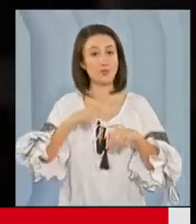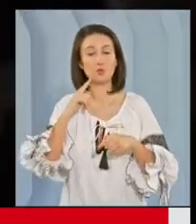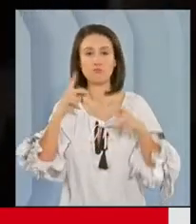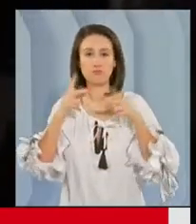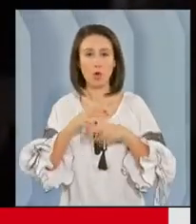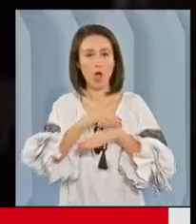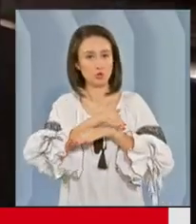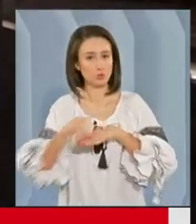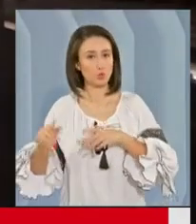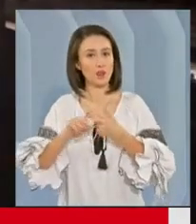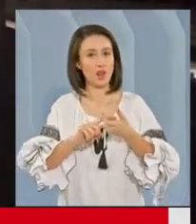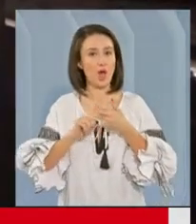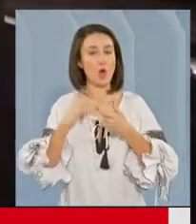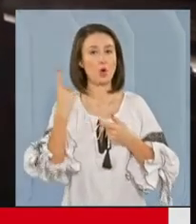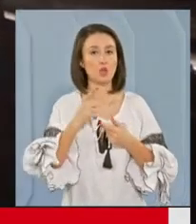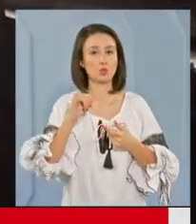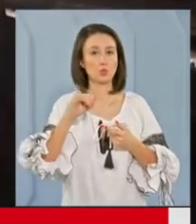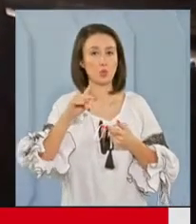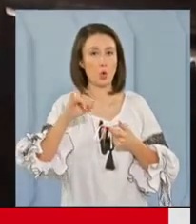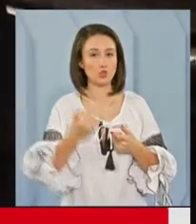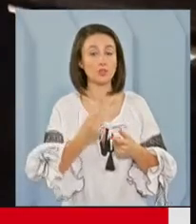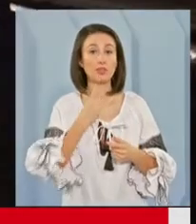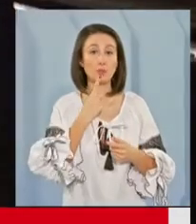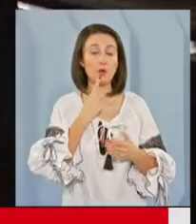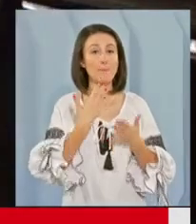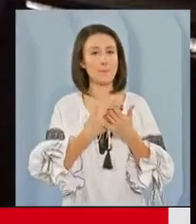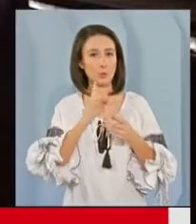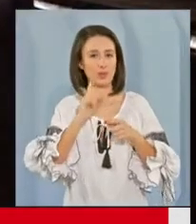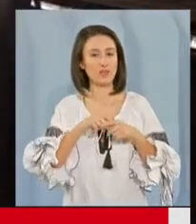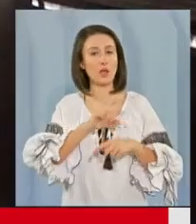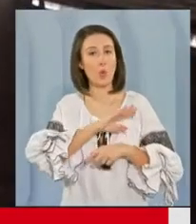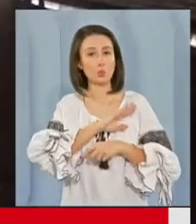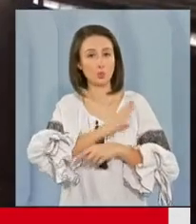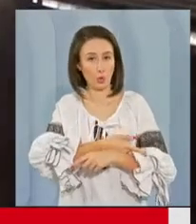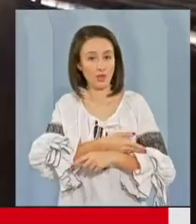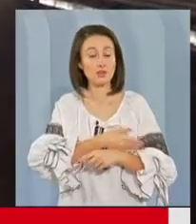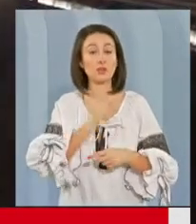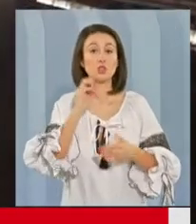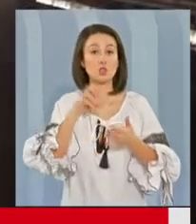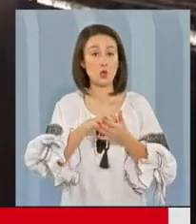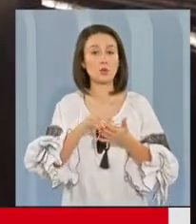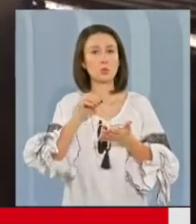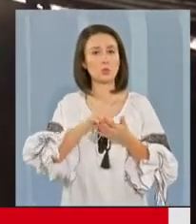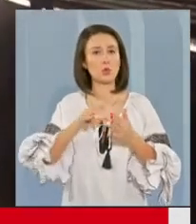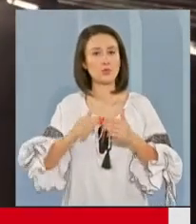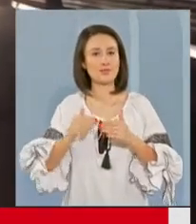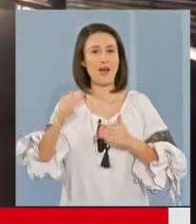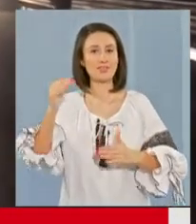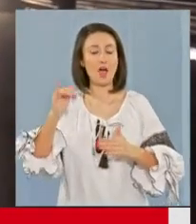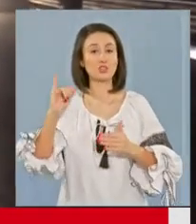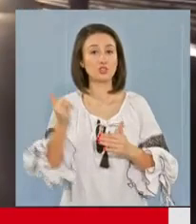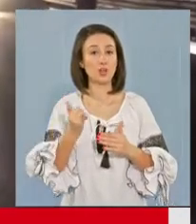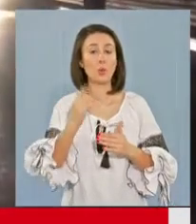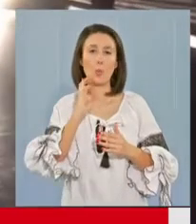blocat pe drumul care leagă municipiul Lugoj de Timișoara pentru intervenția autorităților în zona a fost montată o saltea de mari dimensiuni iar